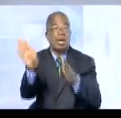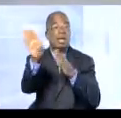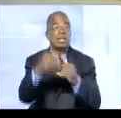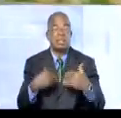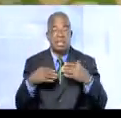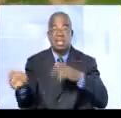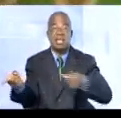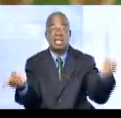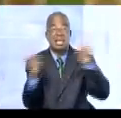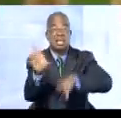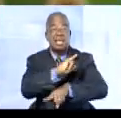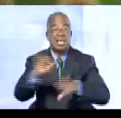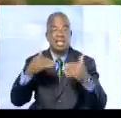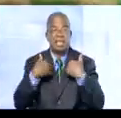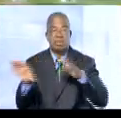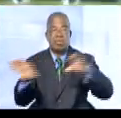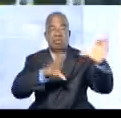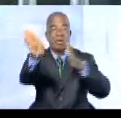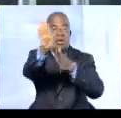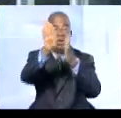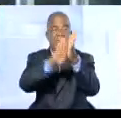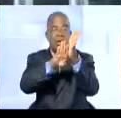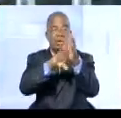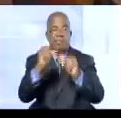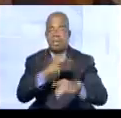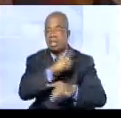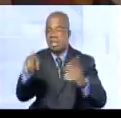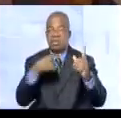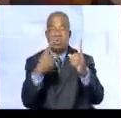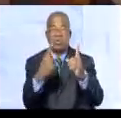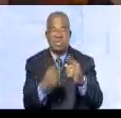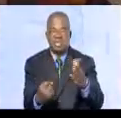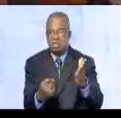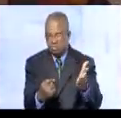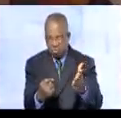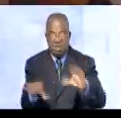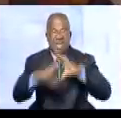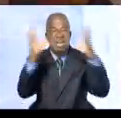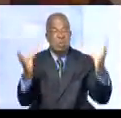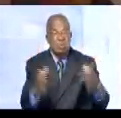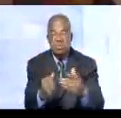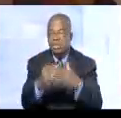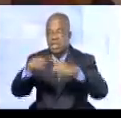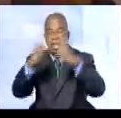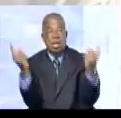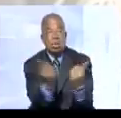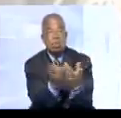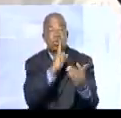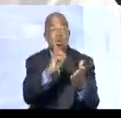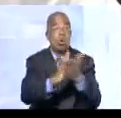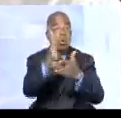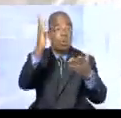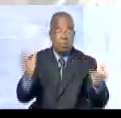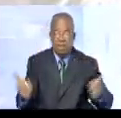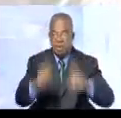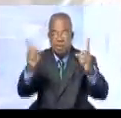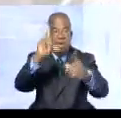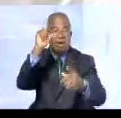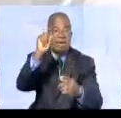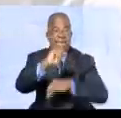matière de réalisation d'édifices scolaires, les communautés ont été beaucoup plus actives durant les 20 dernières années.